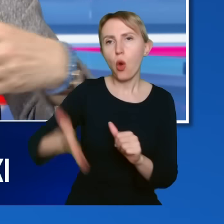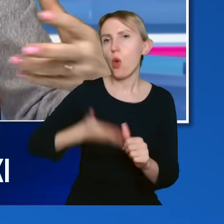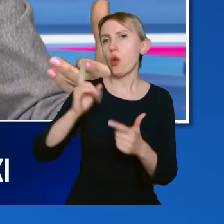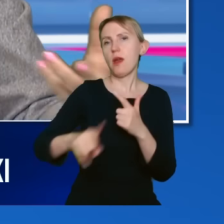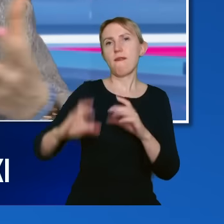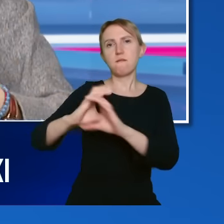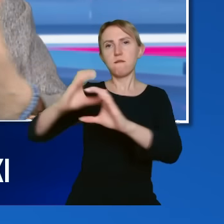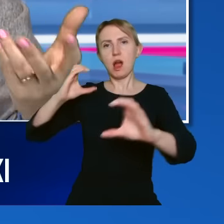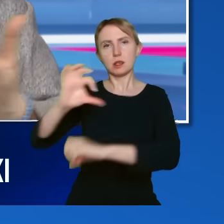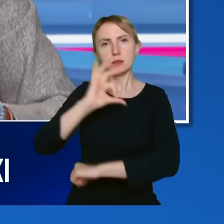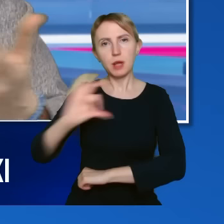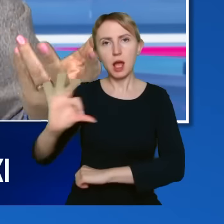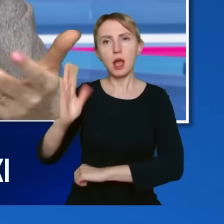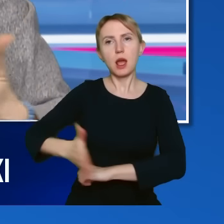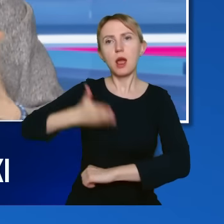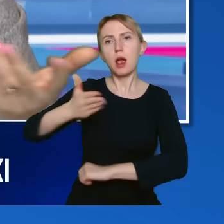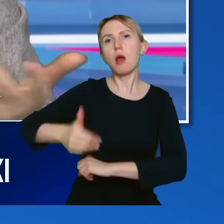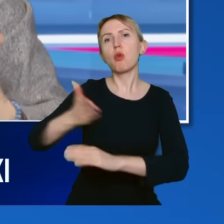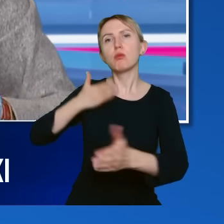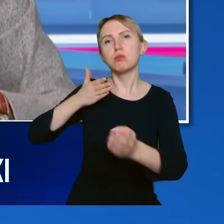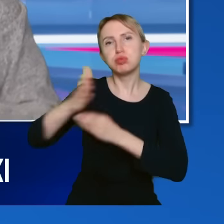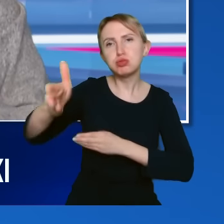wagony specjalne, które będą mogły przejeżdżać